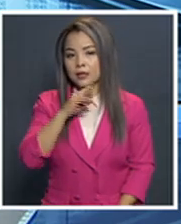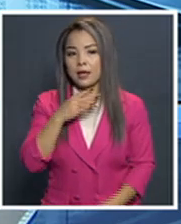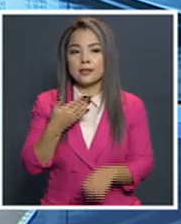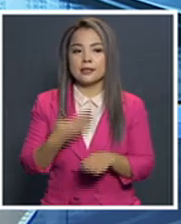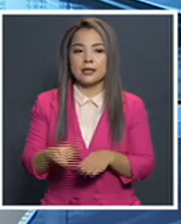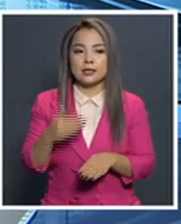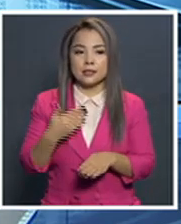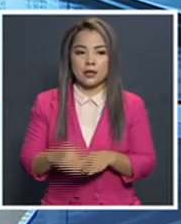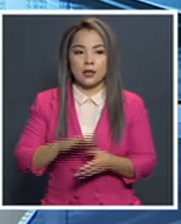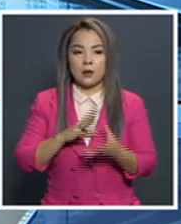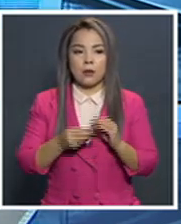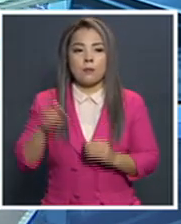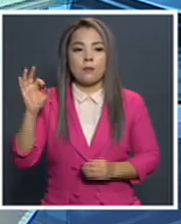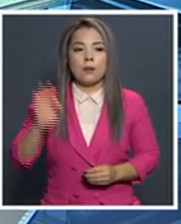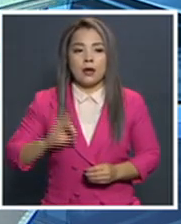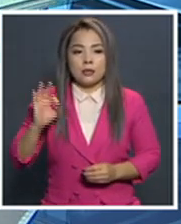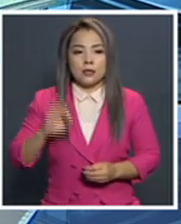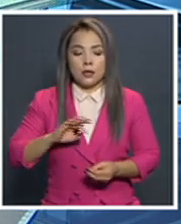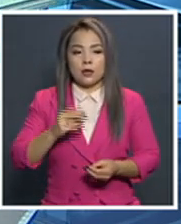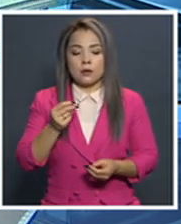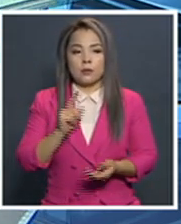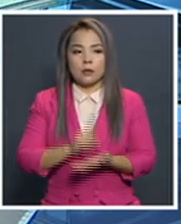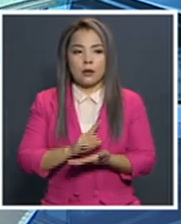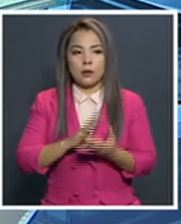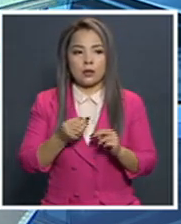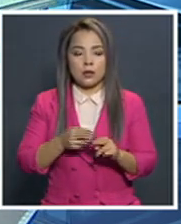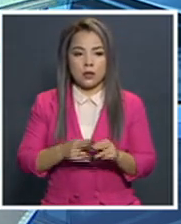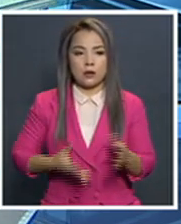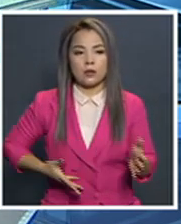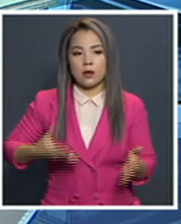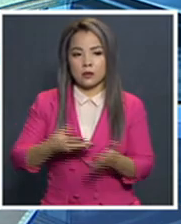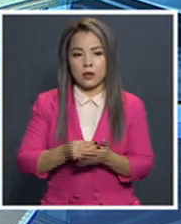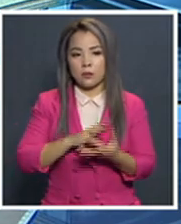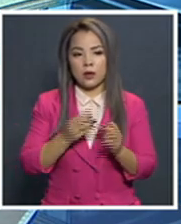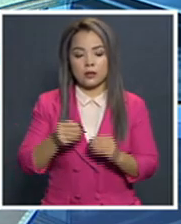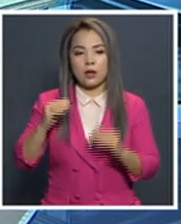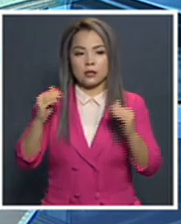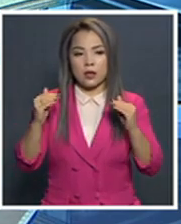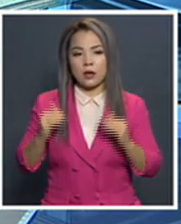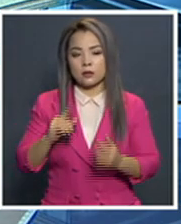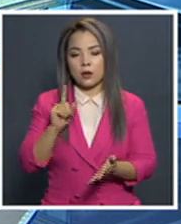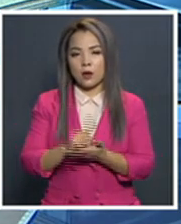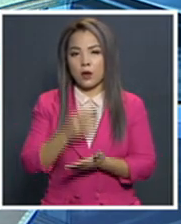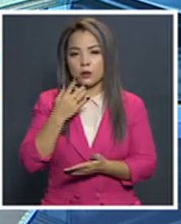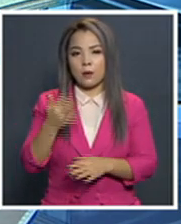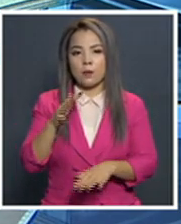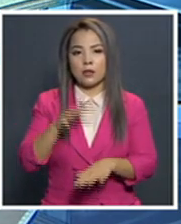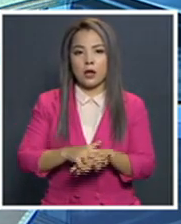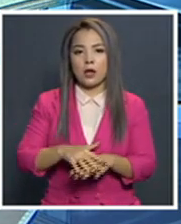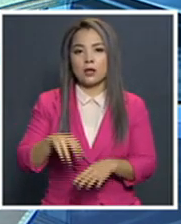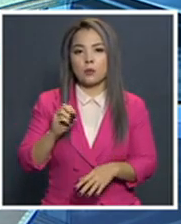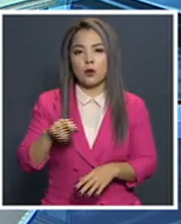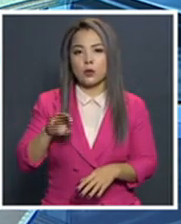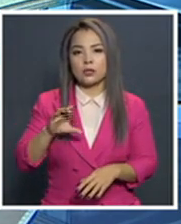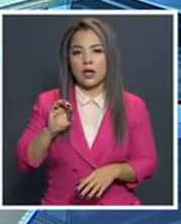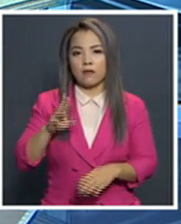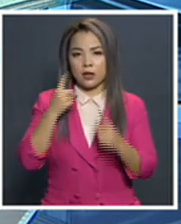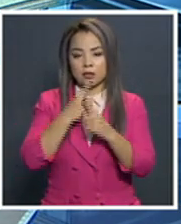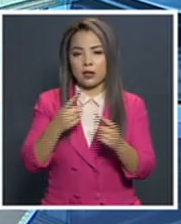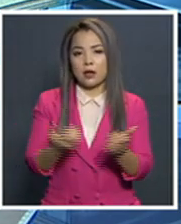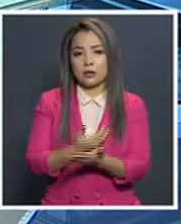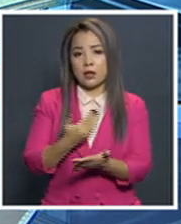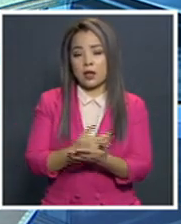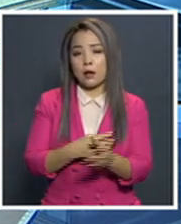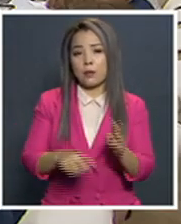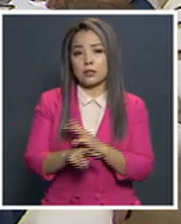Қазақстанда несиелердің пайыздық мөлшерлемелері азаюы мүмкін. Бұл туралы Ұлттық банктің төрағасы Ерболат Досаев мәлімдеді. Бүгін